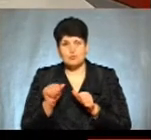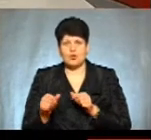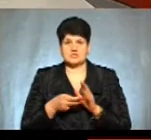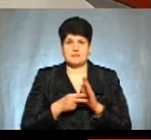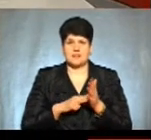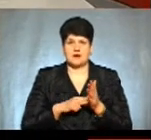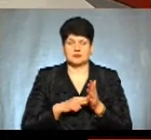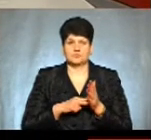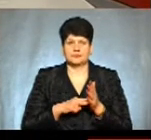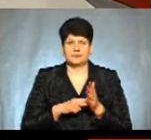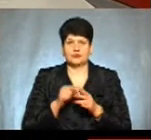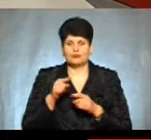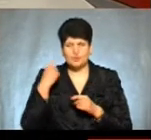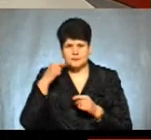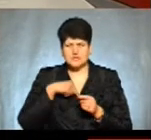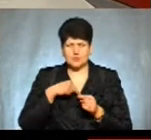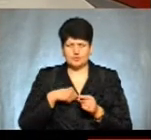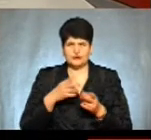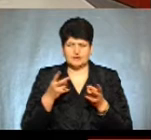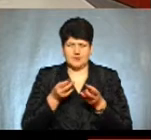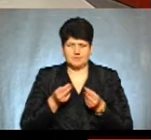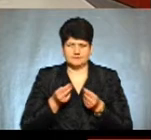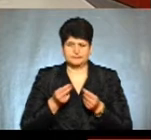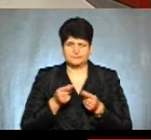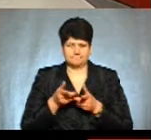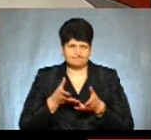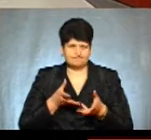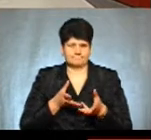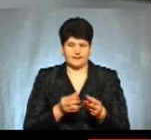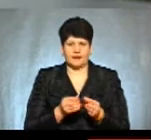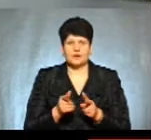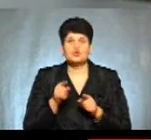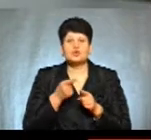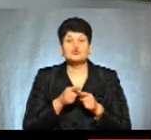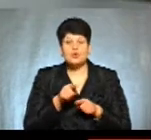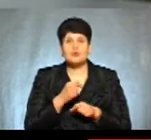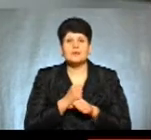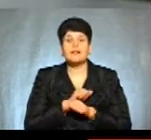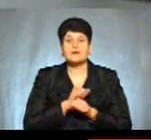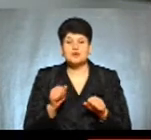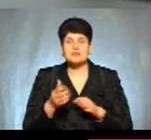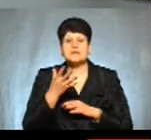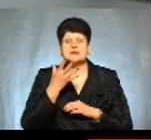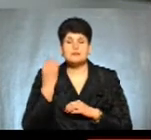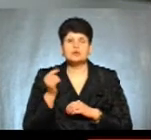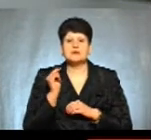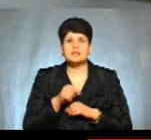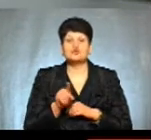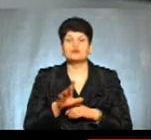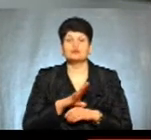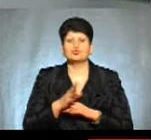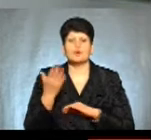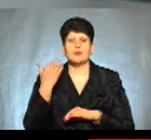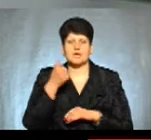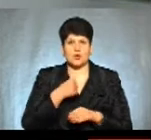позапланові. Тому, власне, психологічно треба на людей підготовити до того, що все-таки того не можна робити. І забути те, що було у